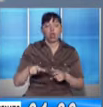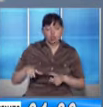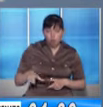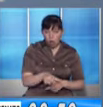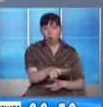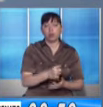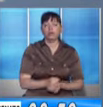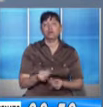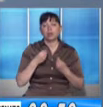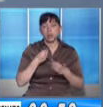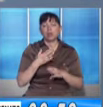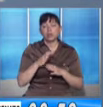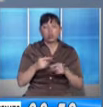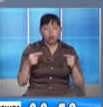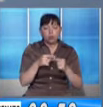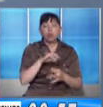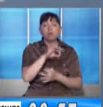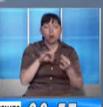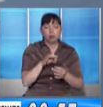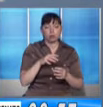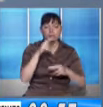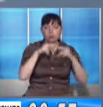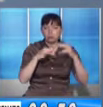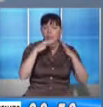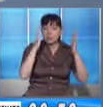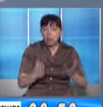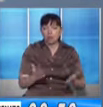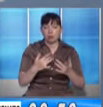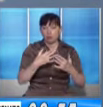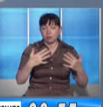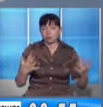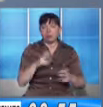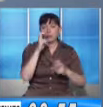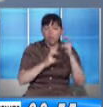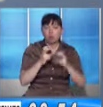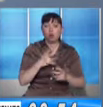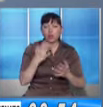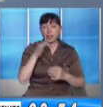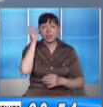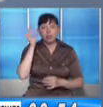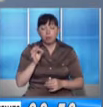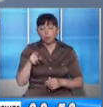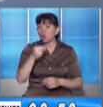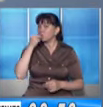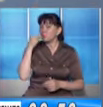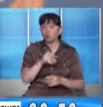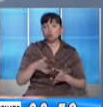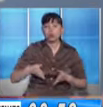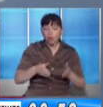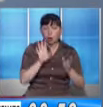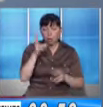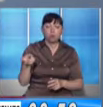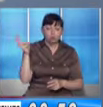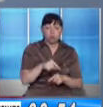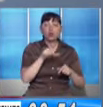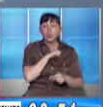drumuri, dați-ne credite concret în proiecte de infrastructură și dacă astăzi este o companie germană care construiește cele mai bune drumuri în Europa, să vină și